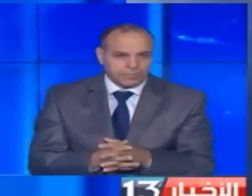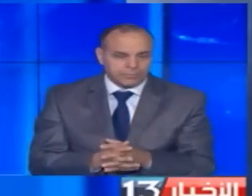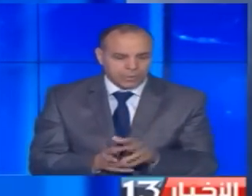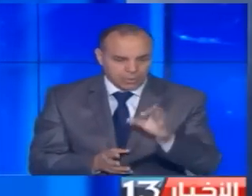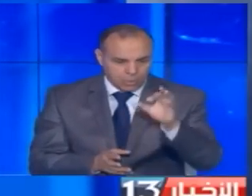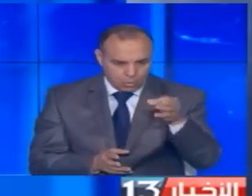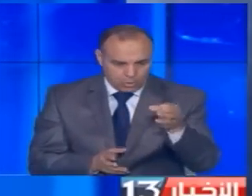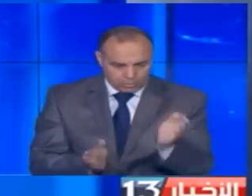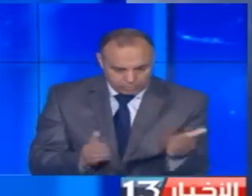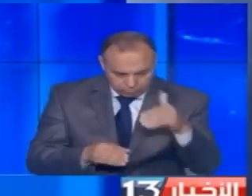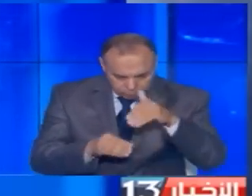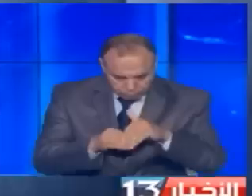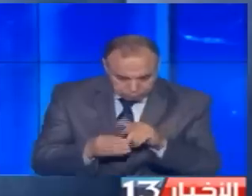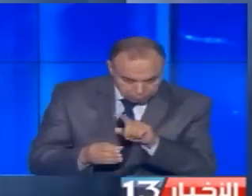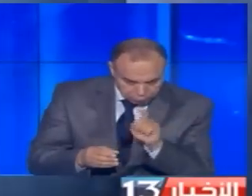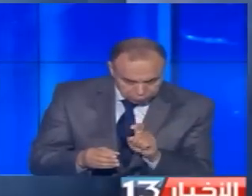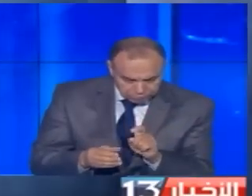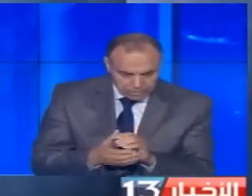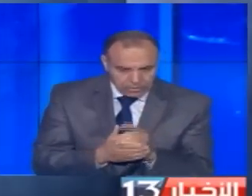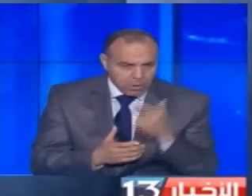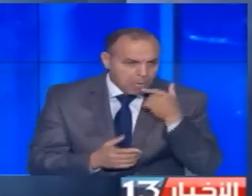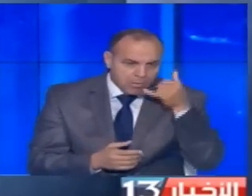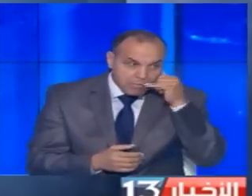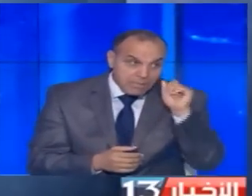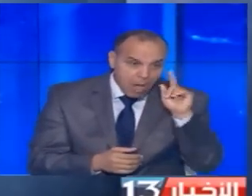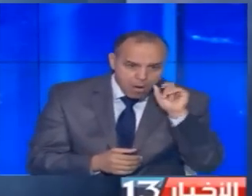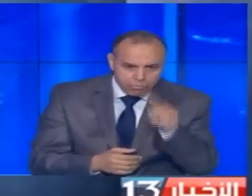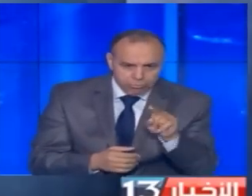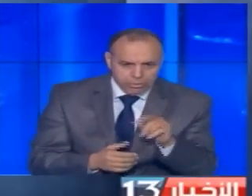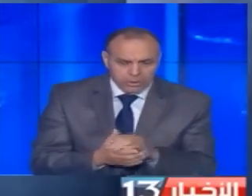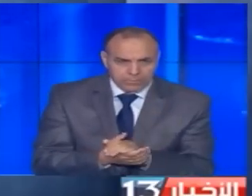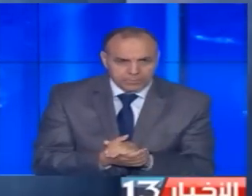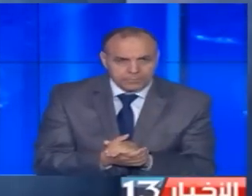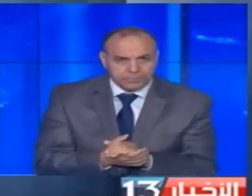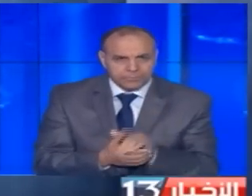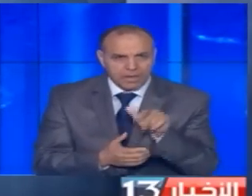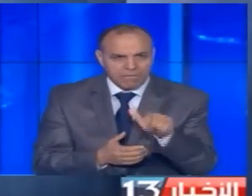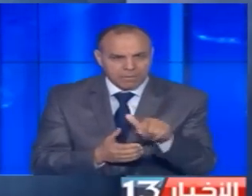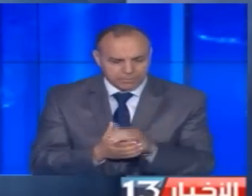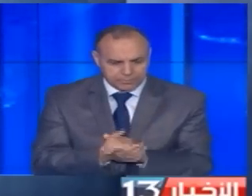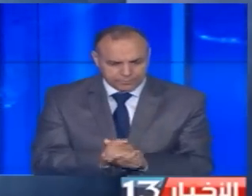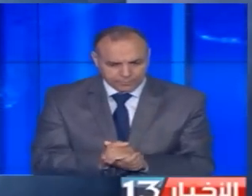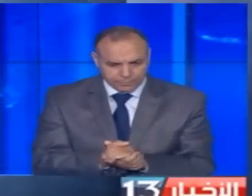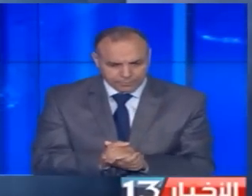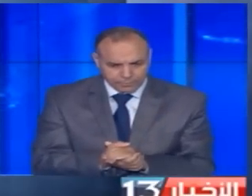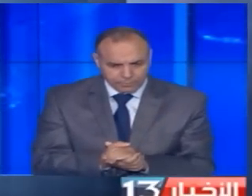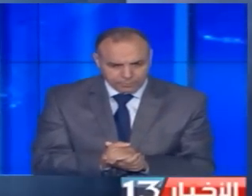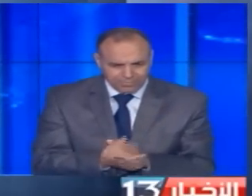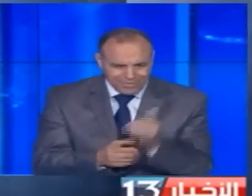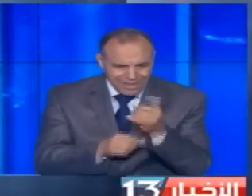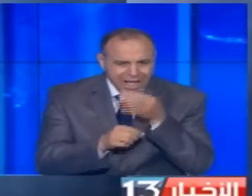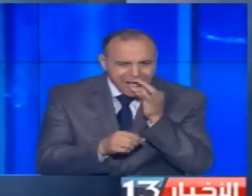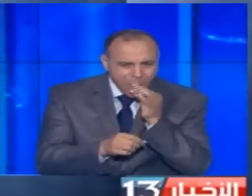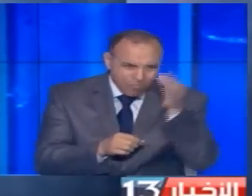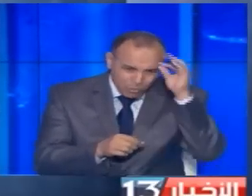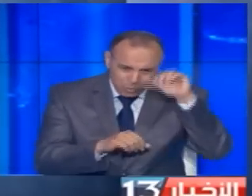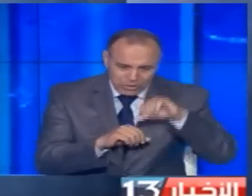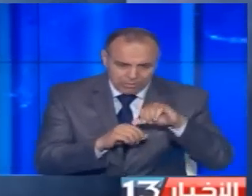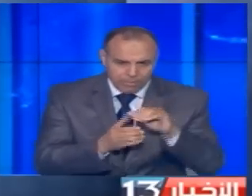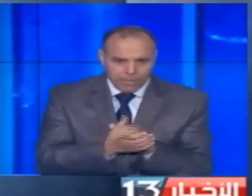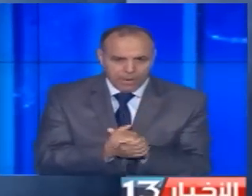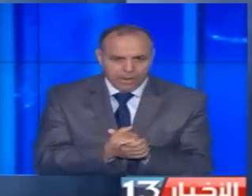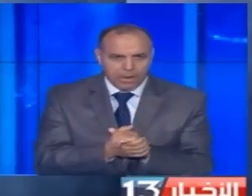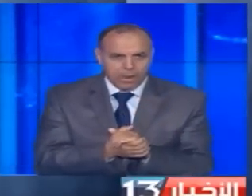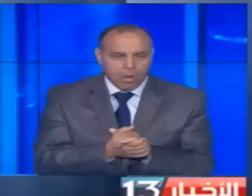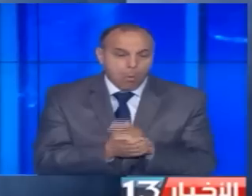بالفعل هو الجسم المشبوه هذا اللي تم الابلاغ عليه اليوم الصباح بوجود في مقهى من مقاهي وسط العاصمه، تحولت